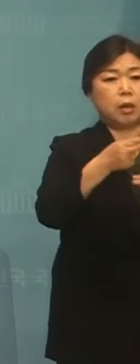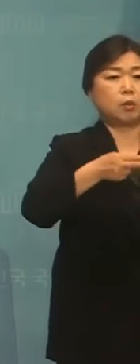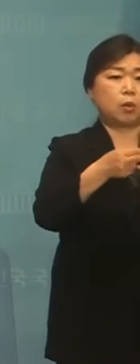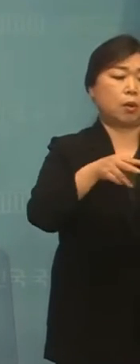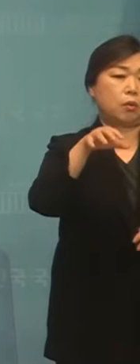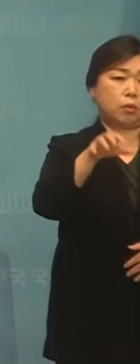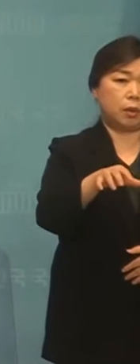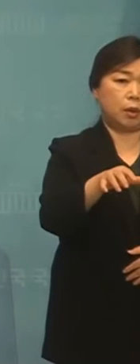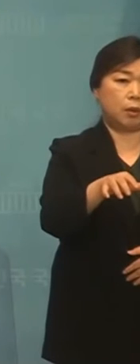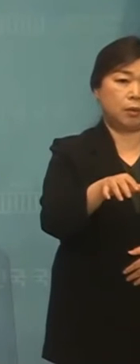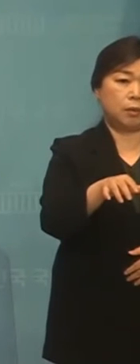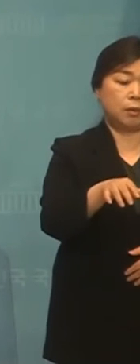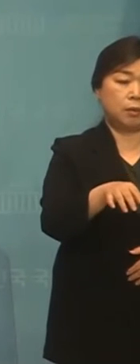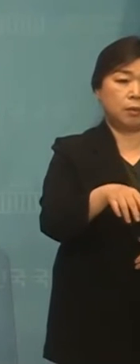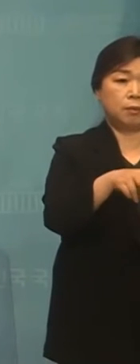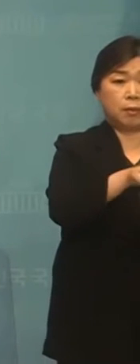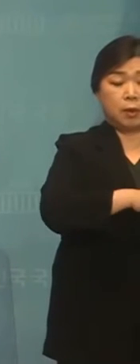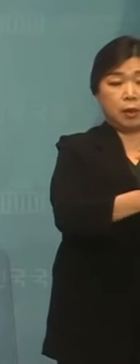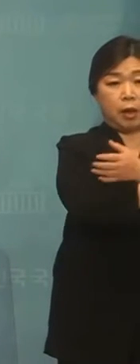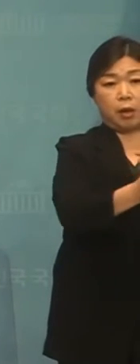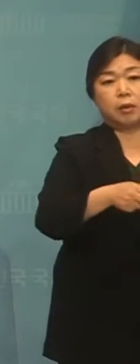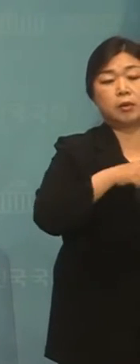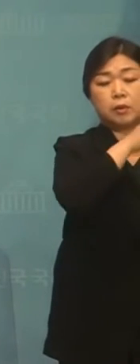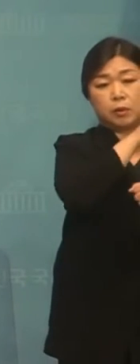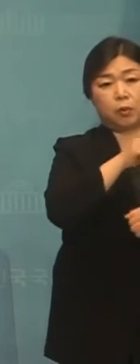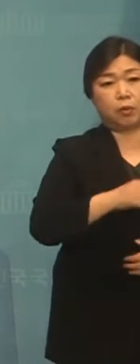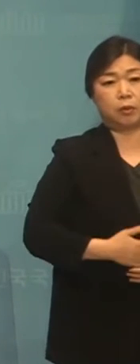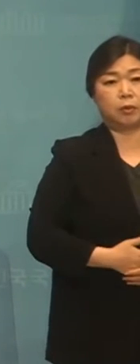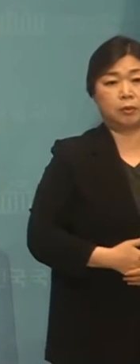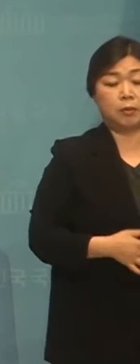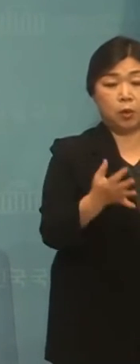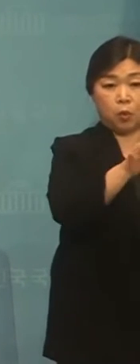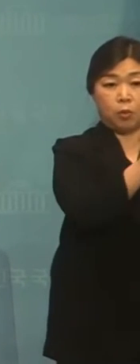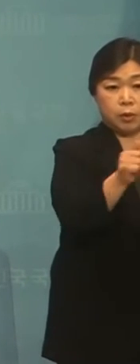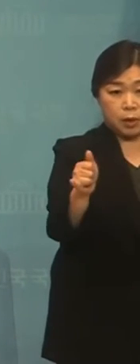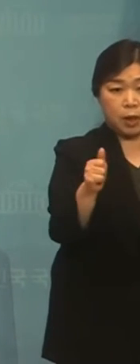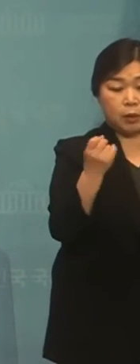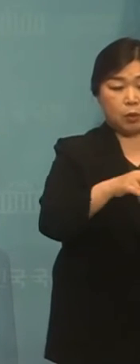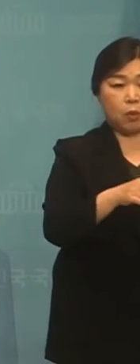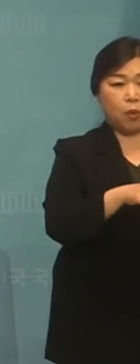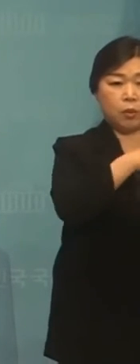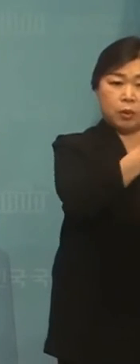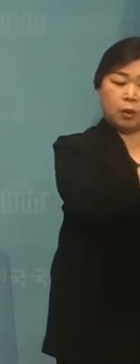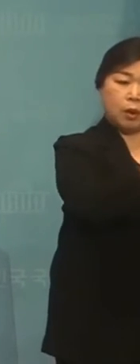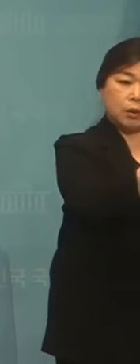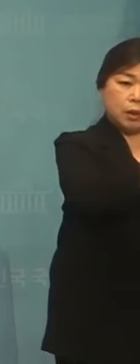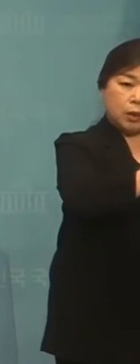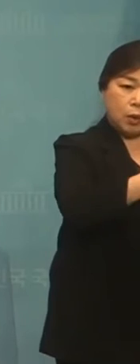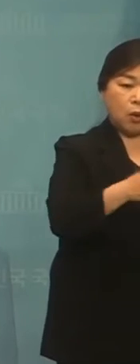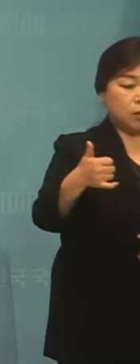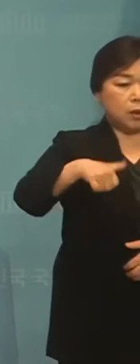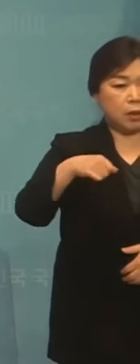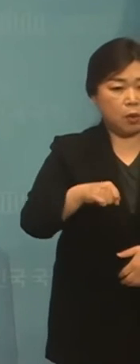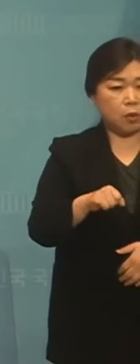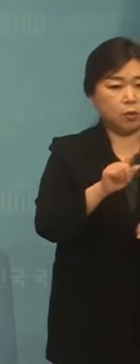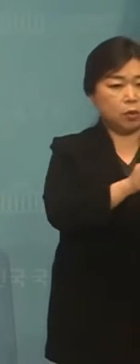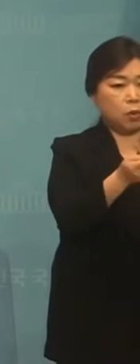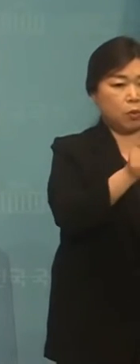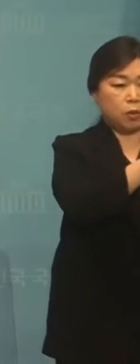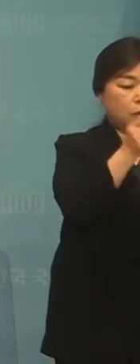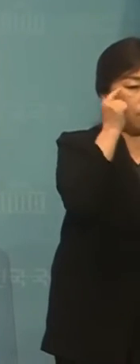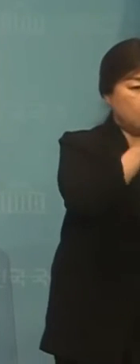레스토랑 선정 의혹입니다. 조연 자녀와 동업자 박 씨의 자녀, 서로 자녀의 사업을 도와준 것으로